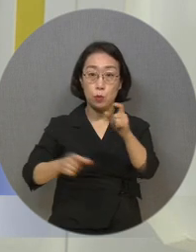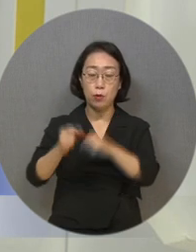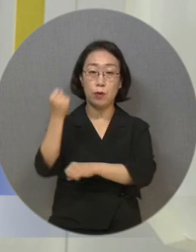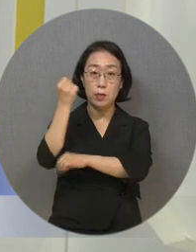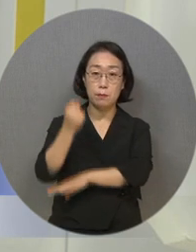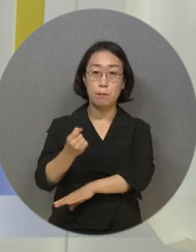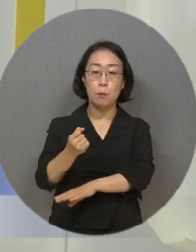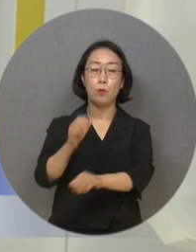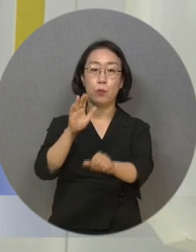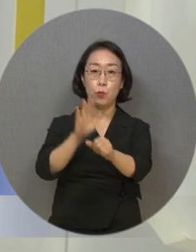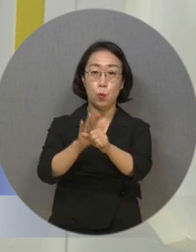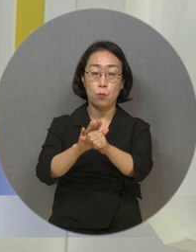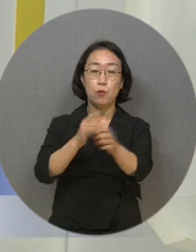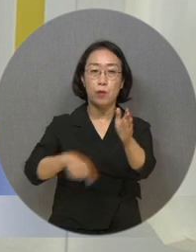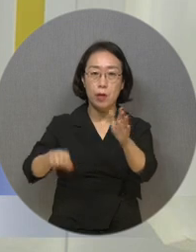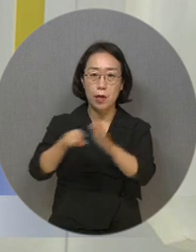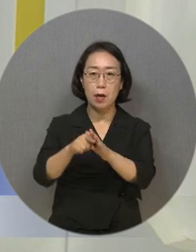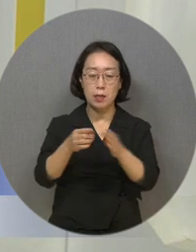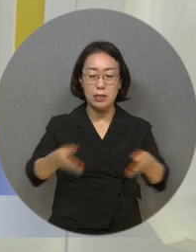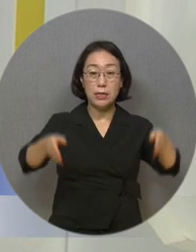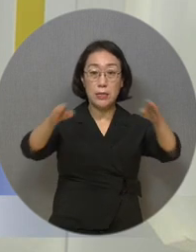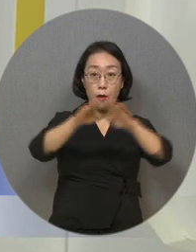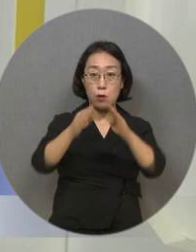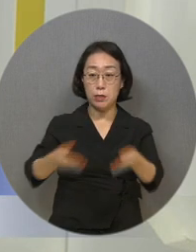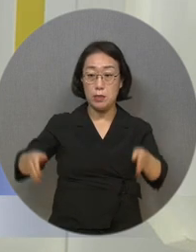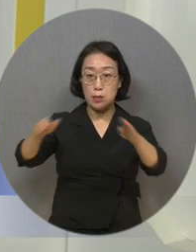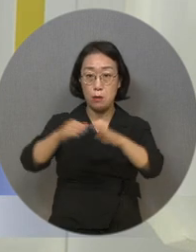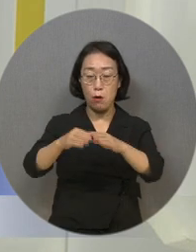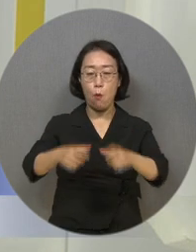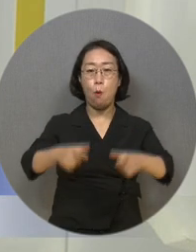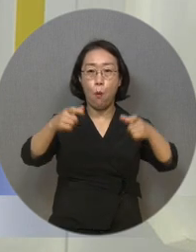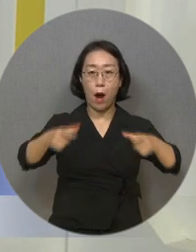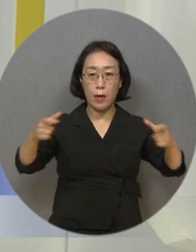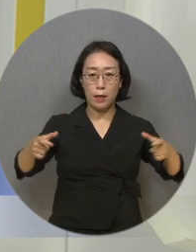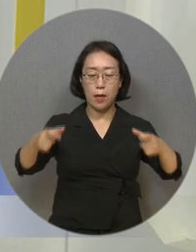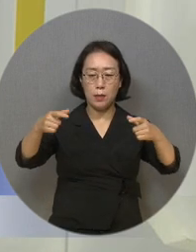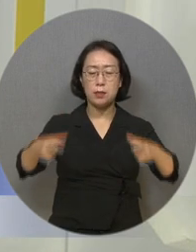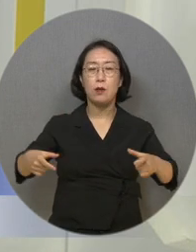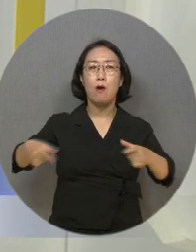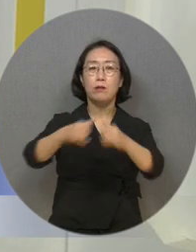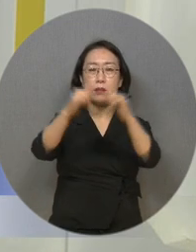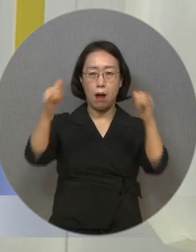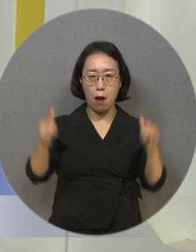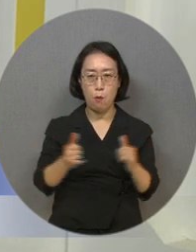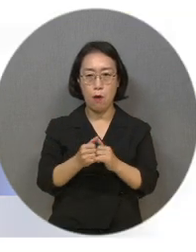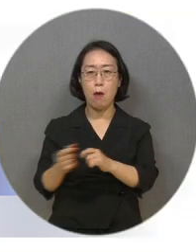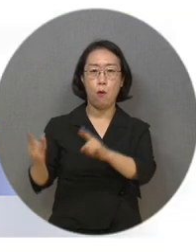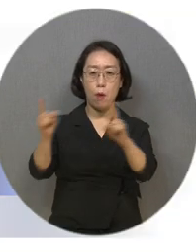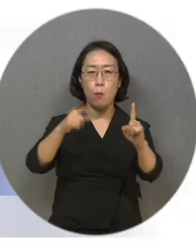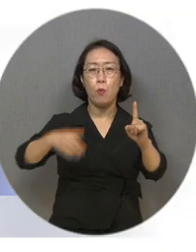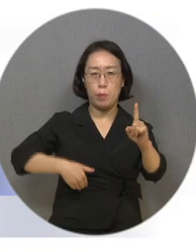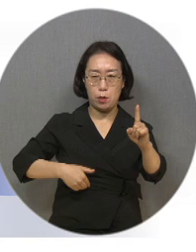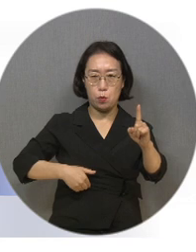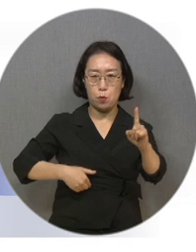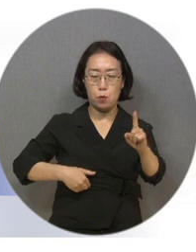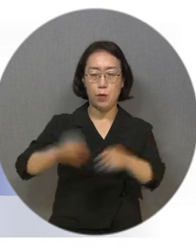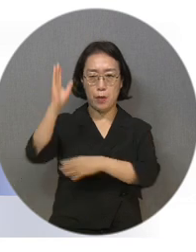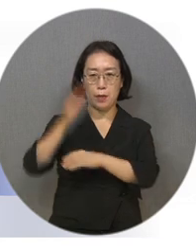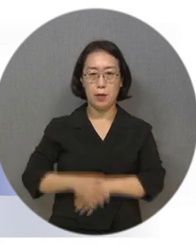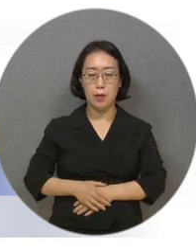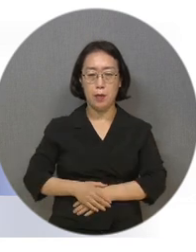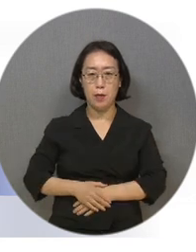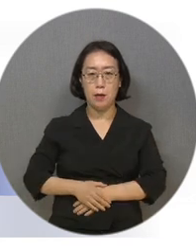해결책으로 정신재활시설 확대 등을 통한 지역사회 내 회복이 시급하다는 주장이 제기됐습니다.